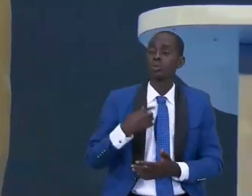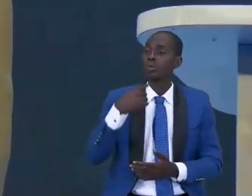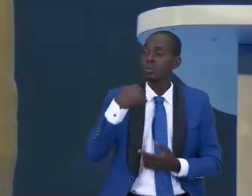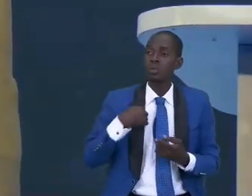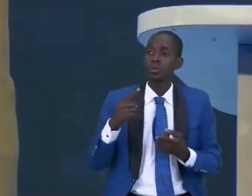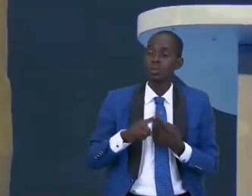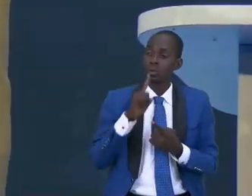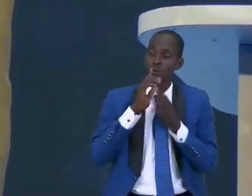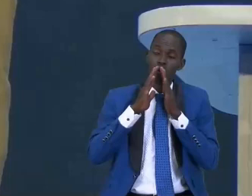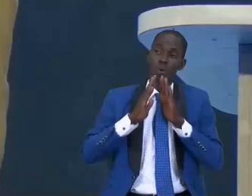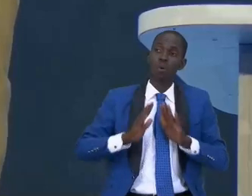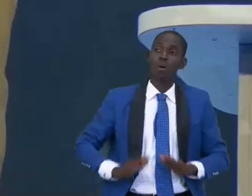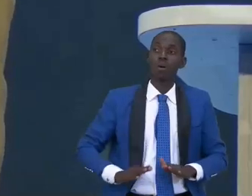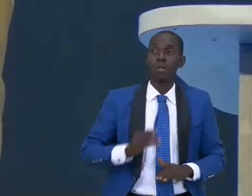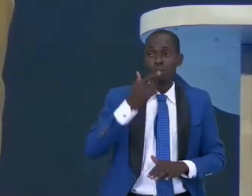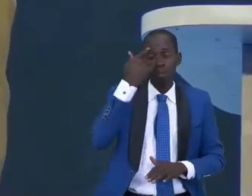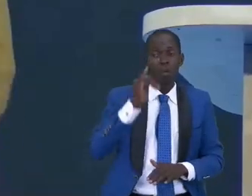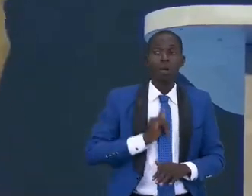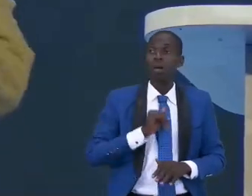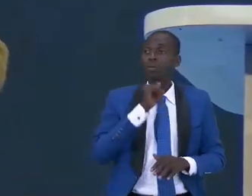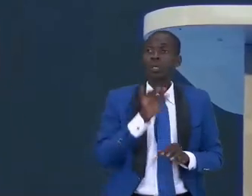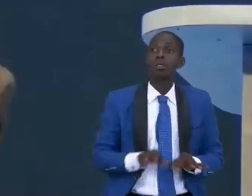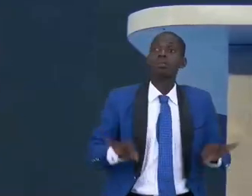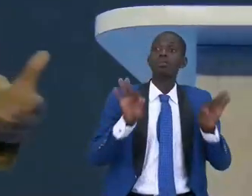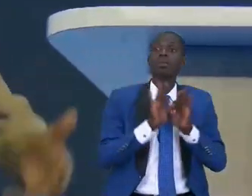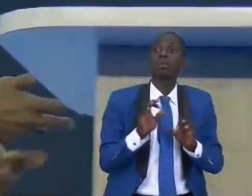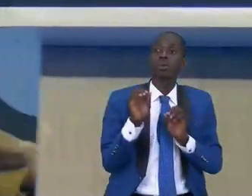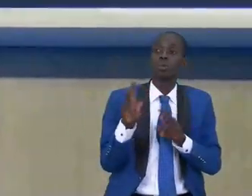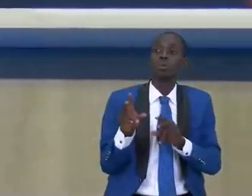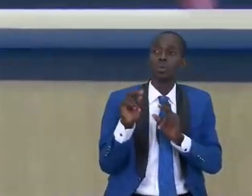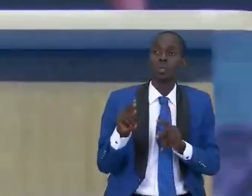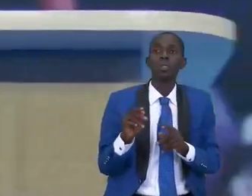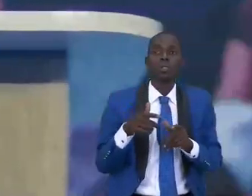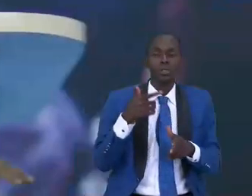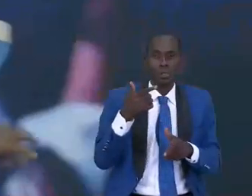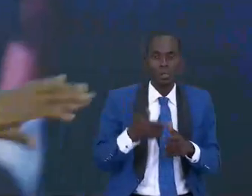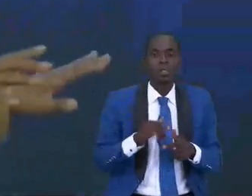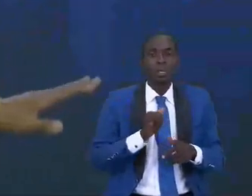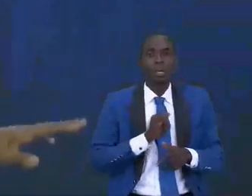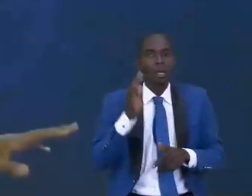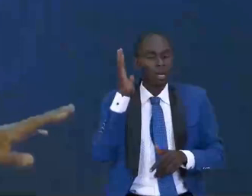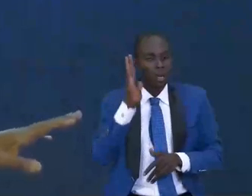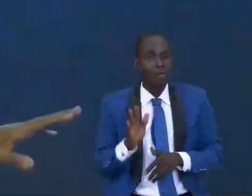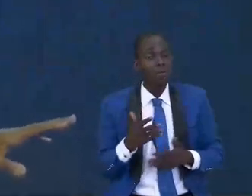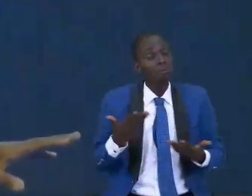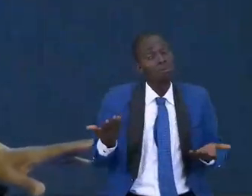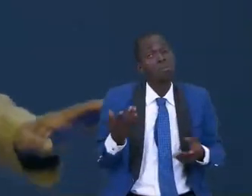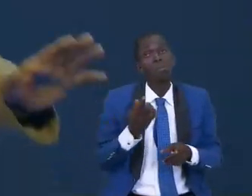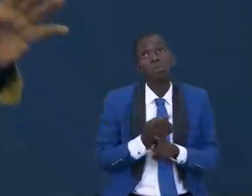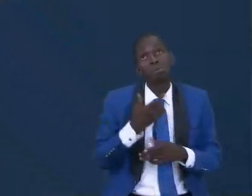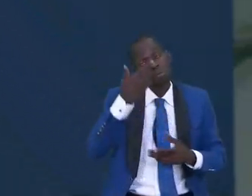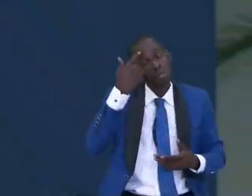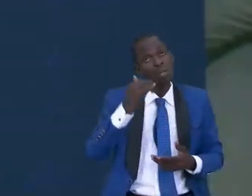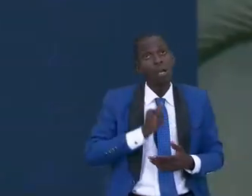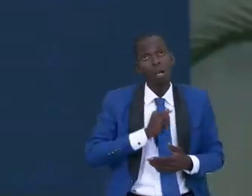taire. Parce que je n'ai pas de mérite. Et qu'il essaie. Il va essayer de dire autre chose. Que,